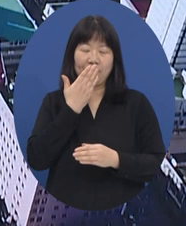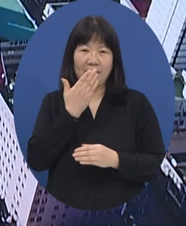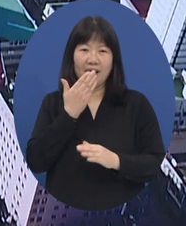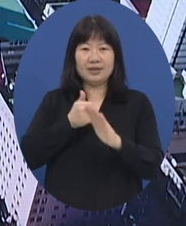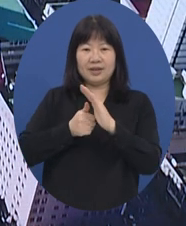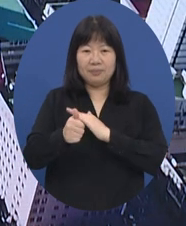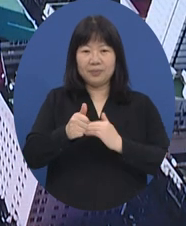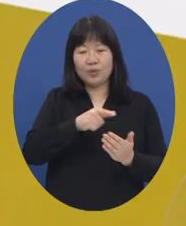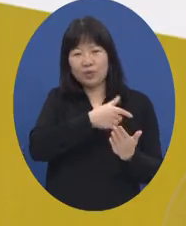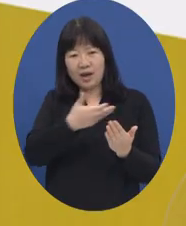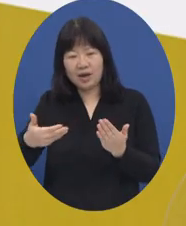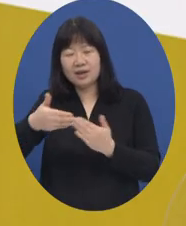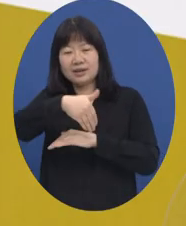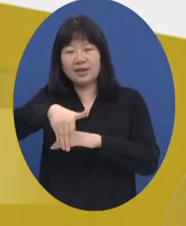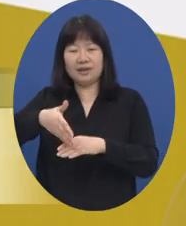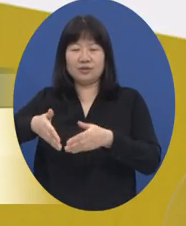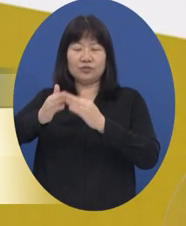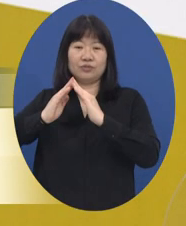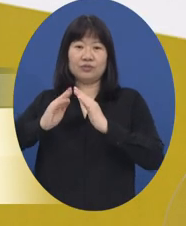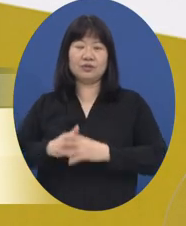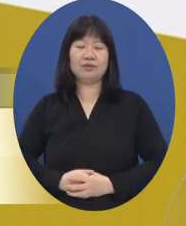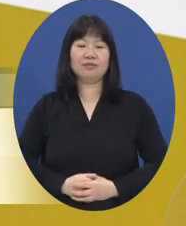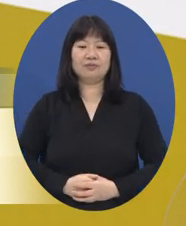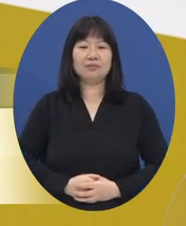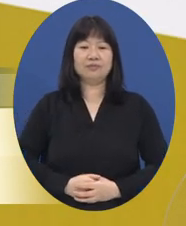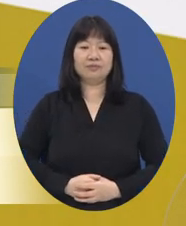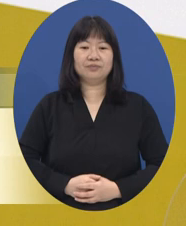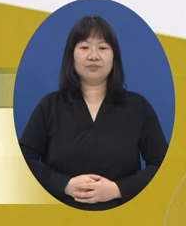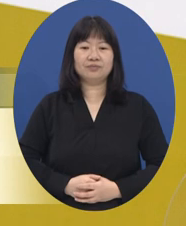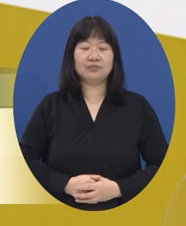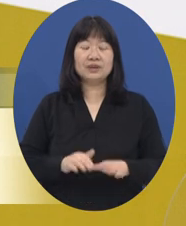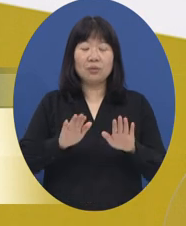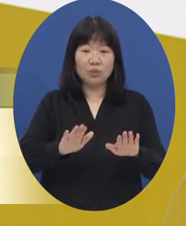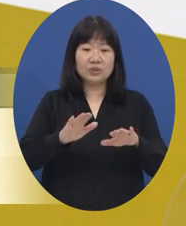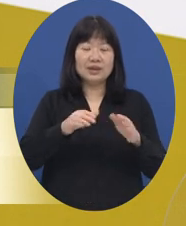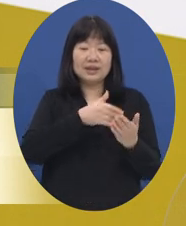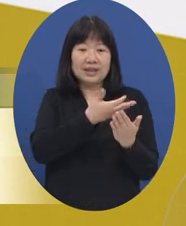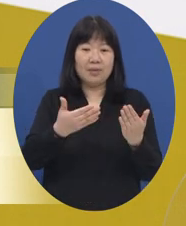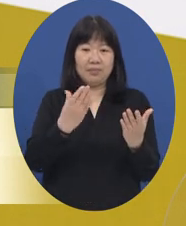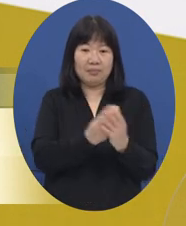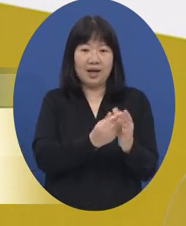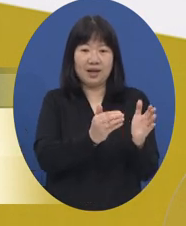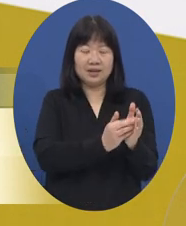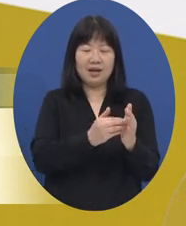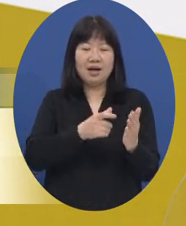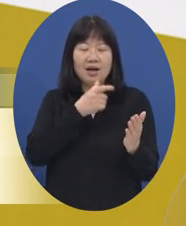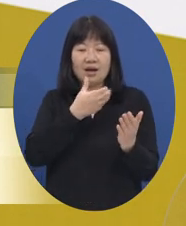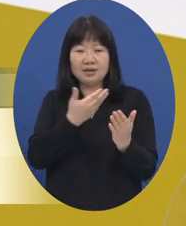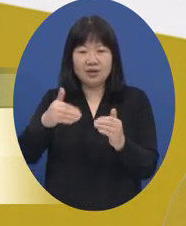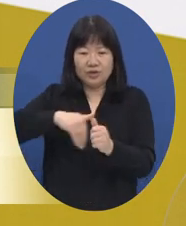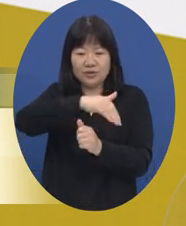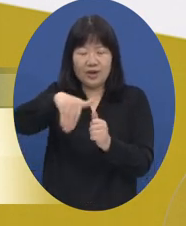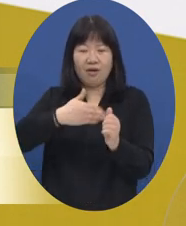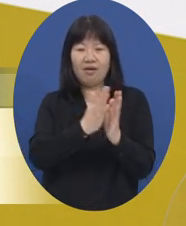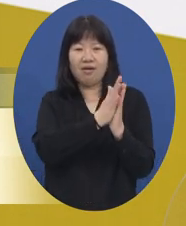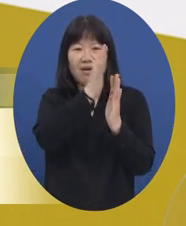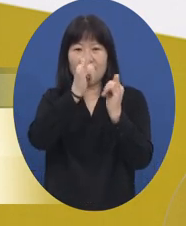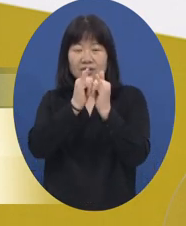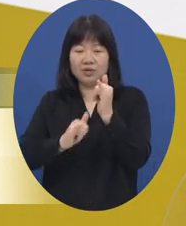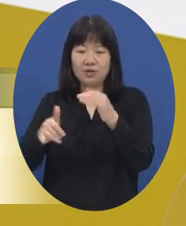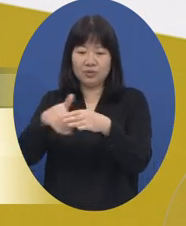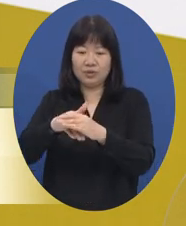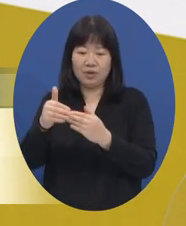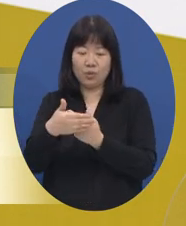계획입니다 어준 2000 복원 사업이 마무리되면 하천 주변에 수료한 역사 문화